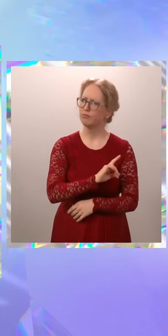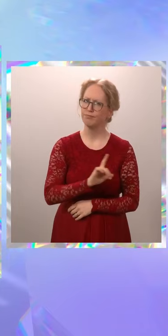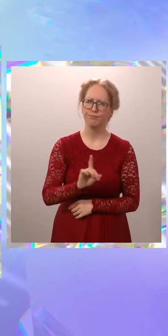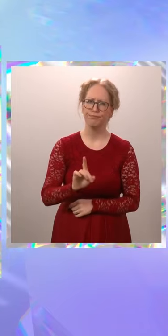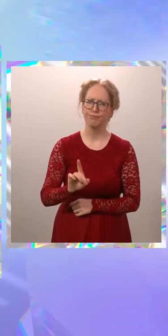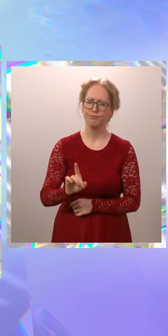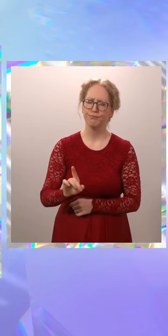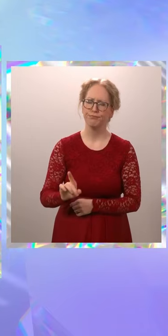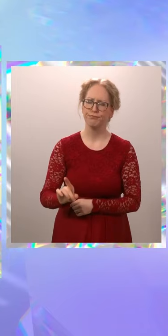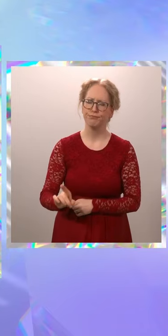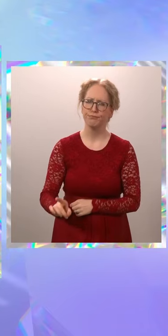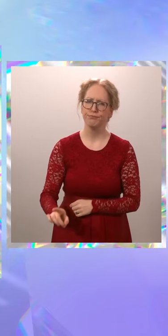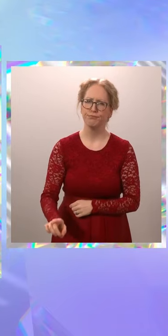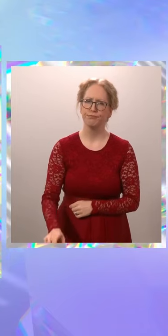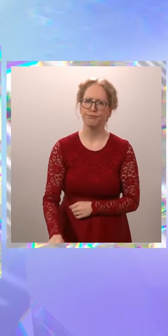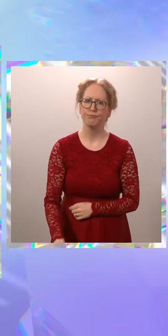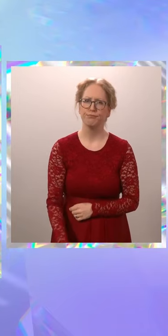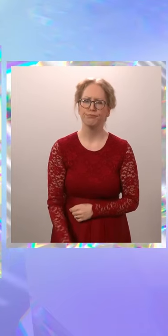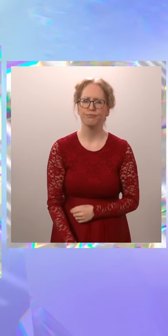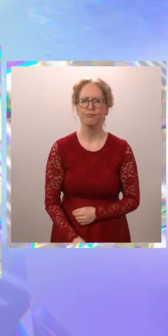koskaan saa.